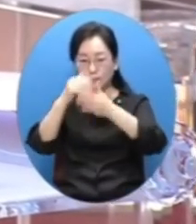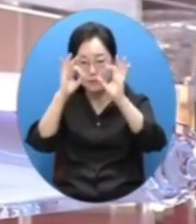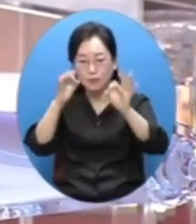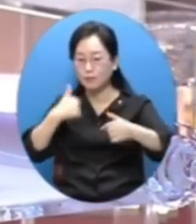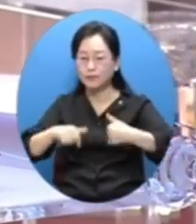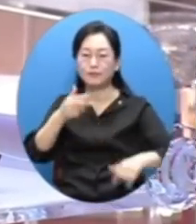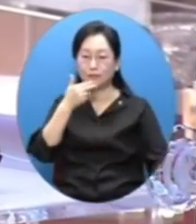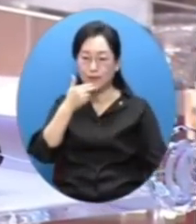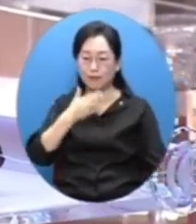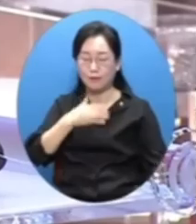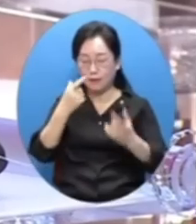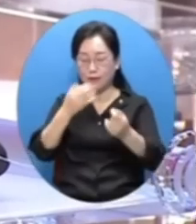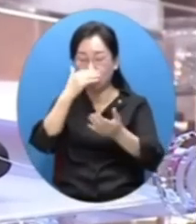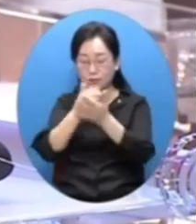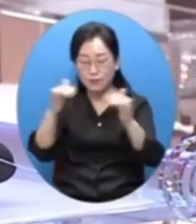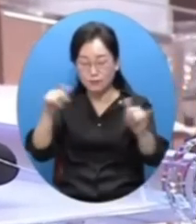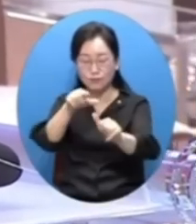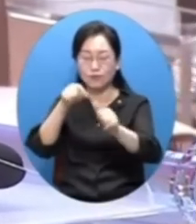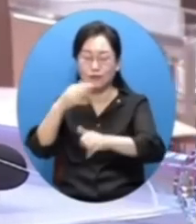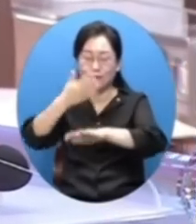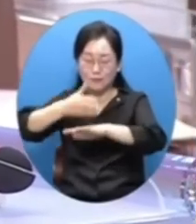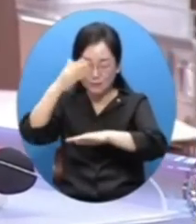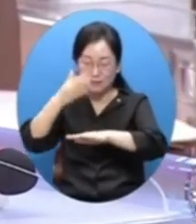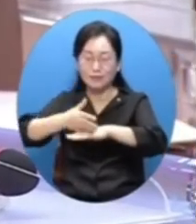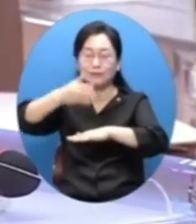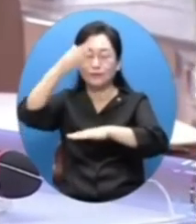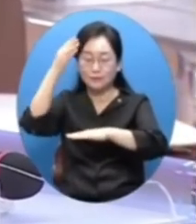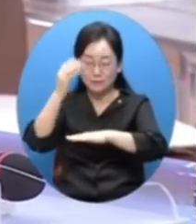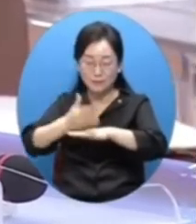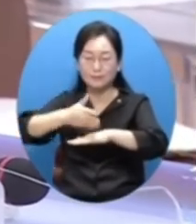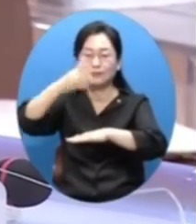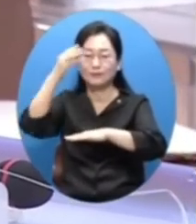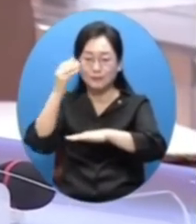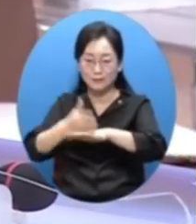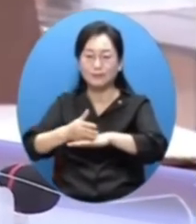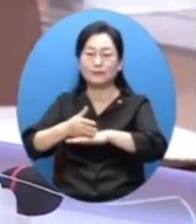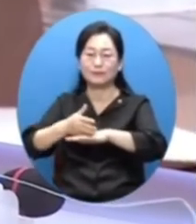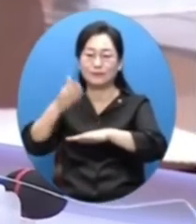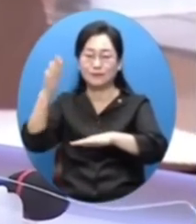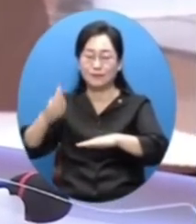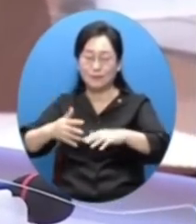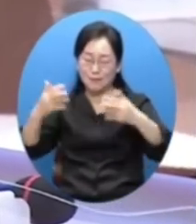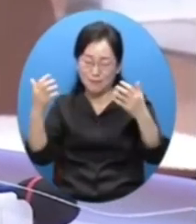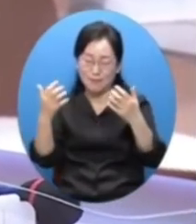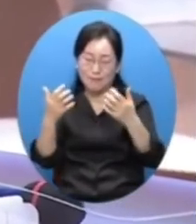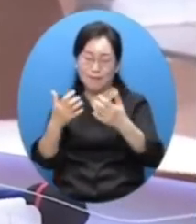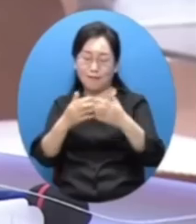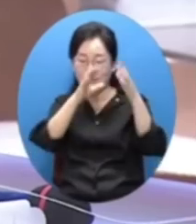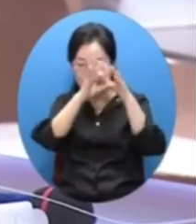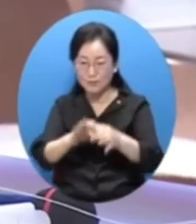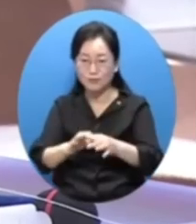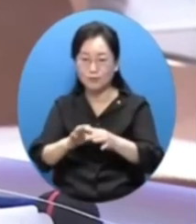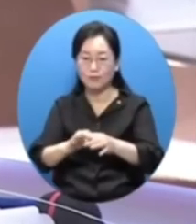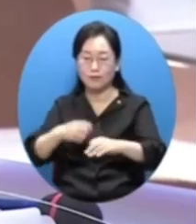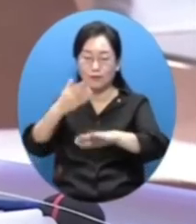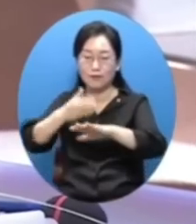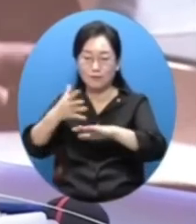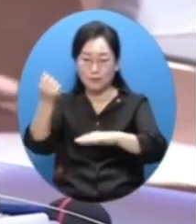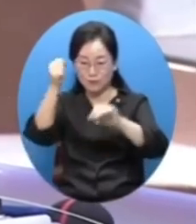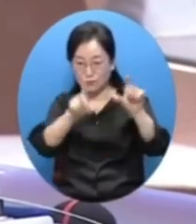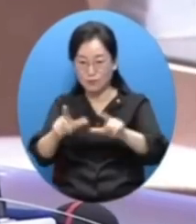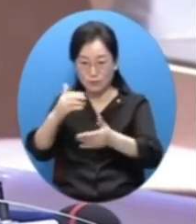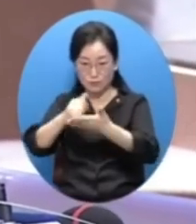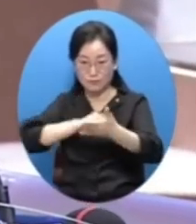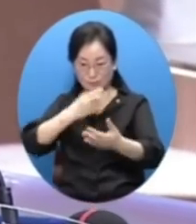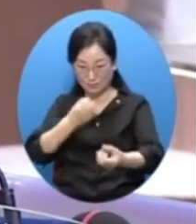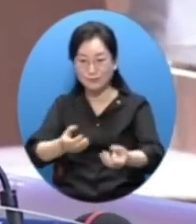아닙니다. 나 같은 죄인을 구원했으니 주님 감사합니다. 감사합니다. 감사합니다. 감사합니다. 넘치는 감사의 삶을 살아가는 여러분 되기를 주님의 이름으로